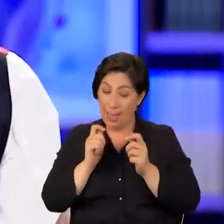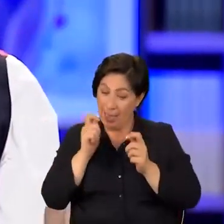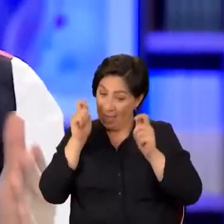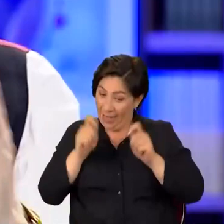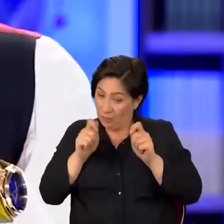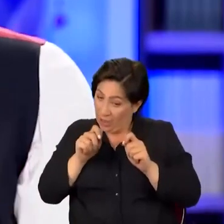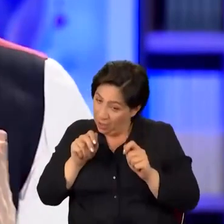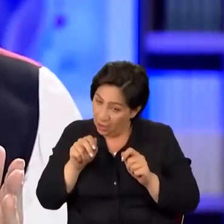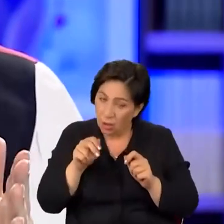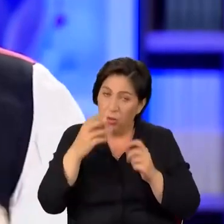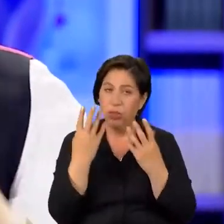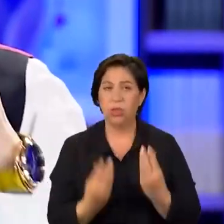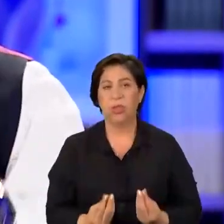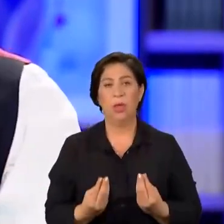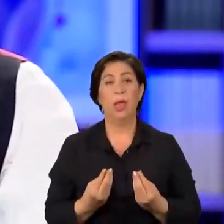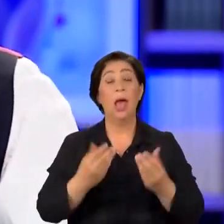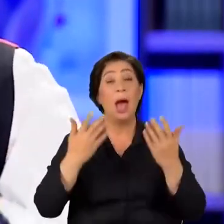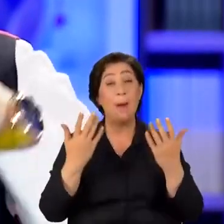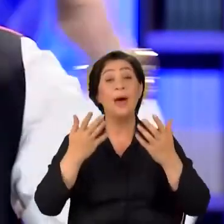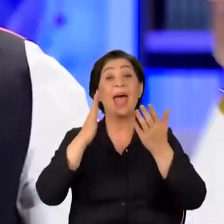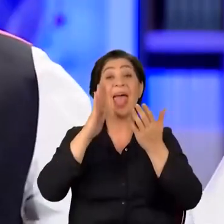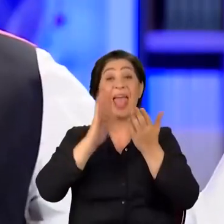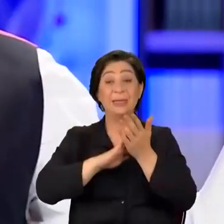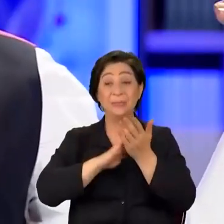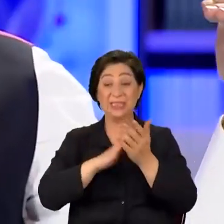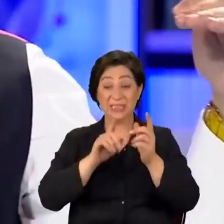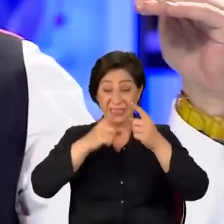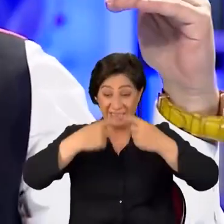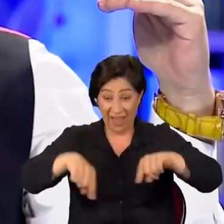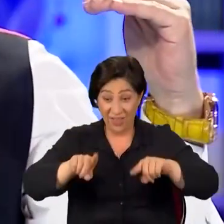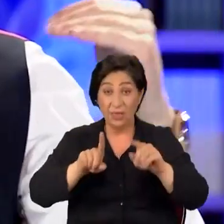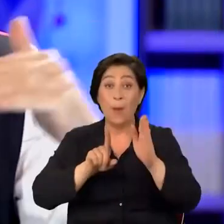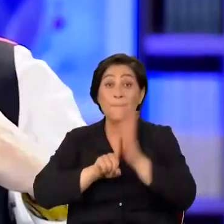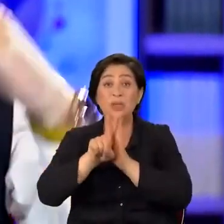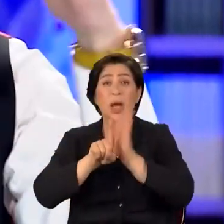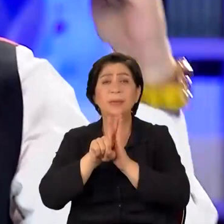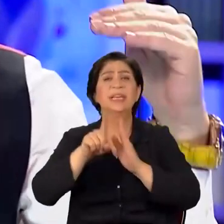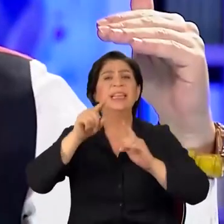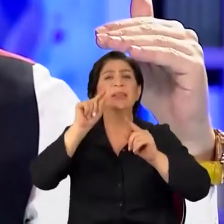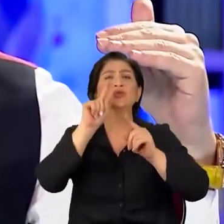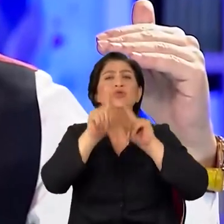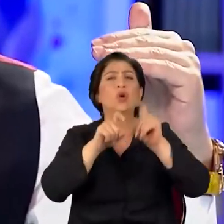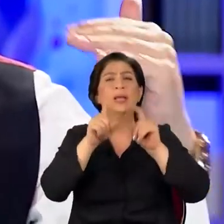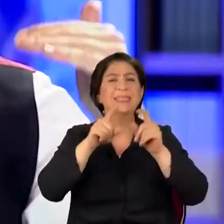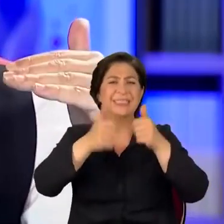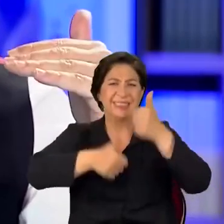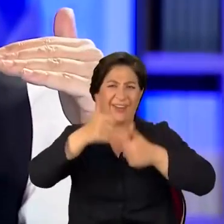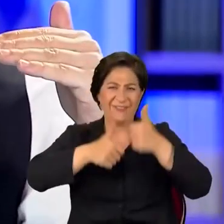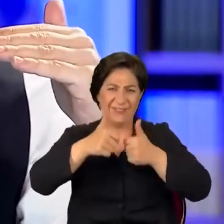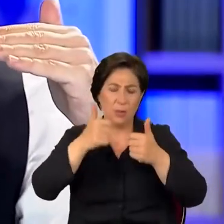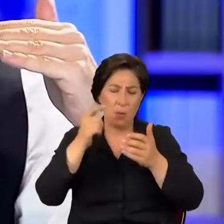geldiğinde sönecek. Yani elimizde sınavlarda çok başarılı, testlerden çok yüksek sonuçlar alan